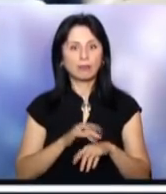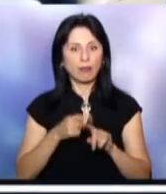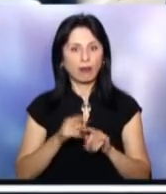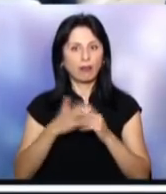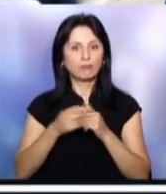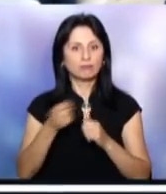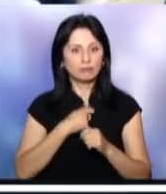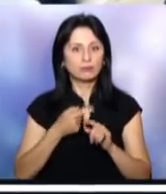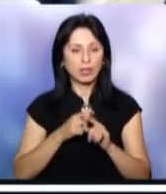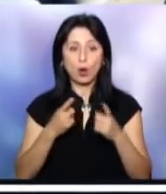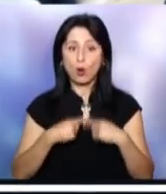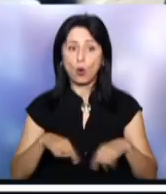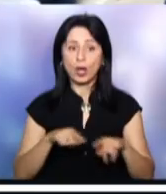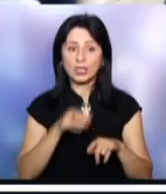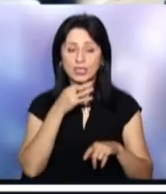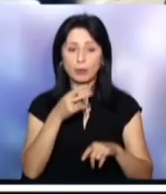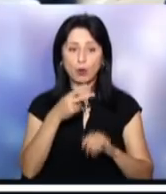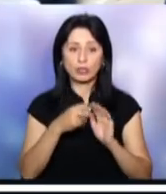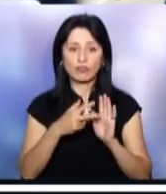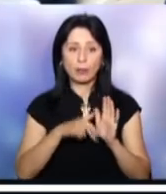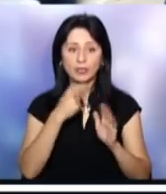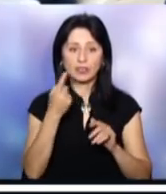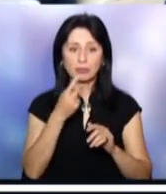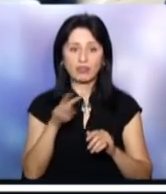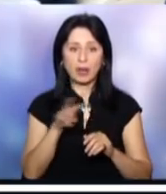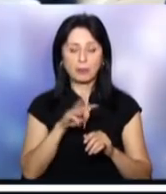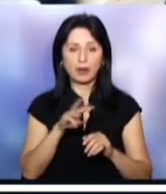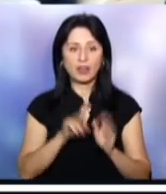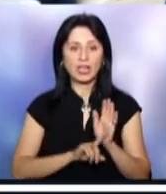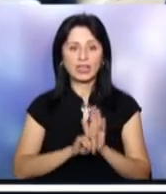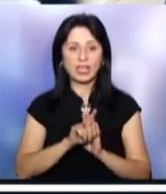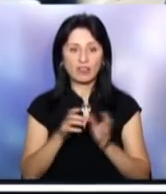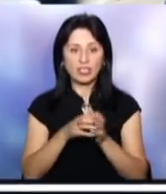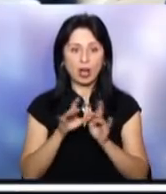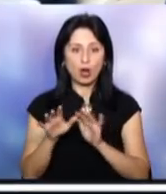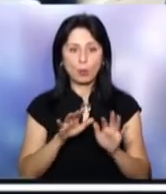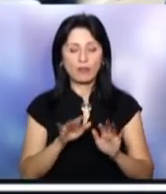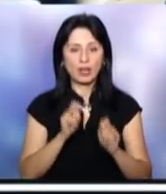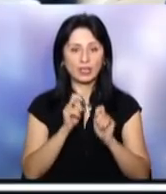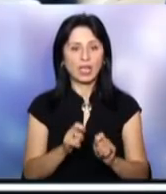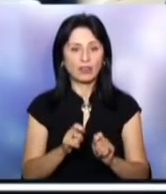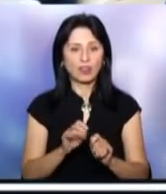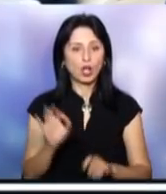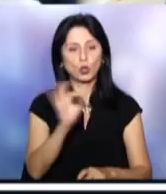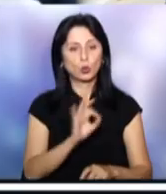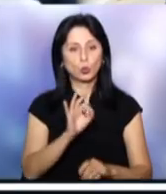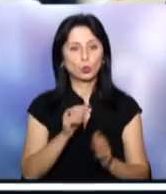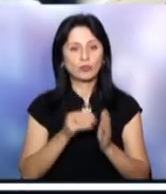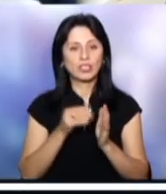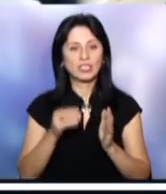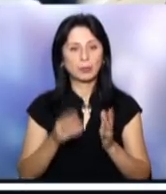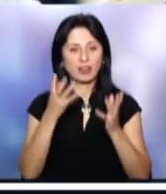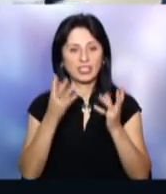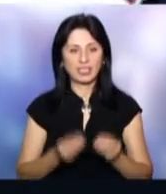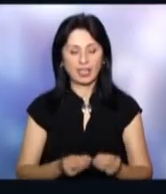შედეგების საპასუხოდ ორგანიზაციამ 2018 წლის 1 მარტს დაიწყო კამპანია და დააწესა ნულოვანი დისკრიმინაციის